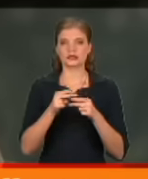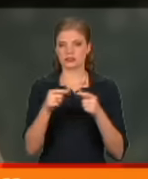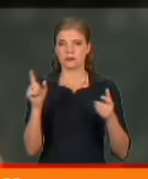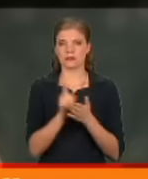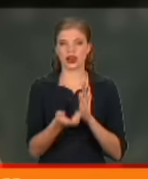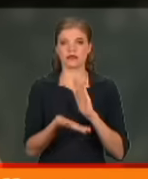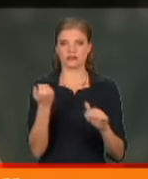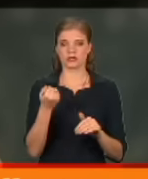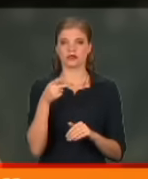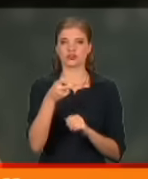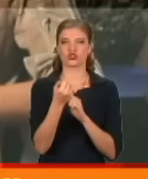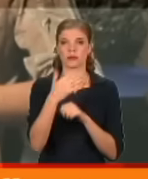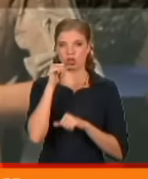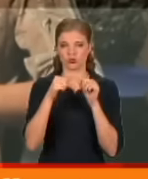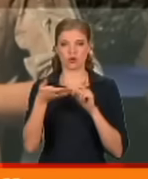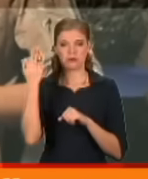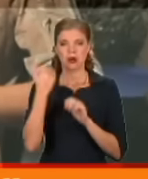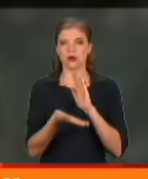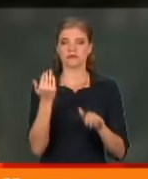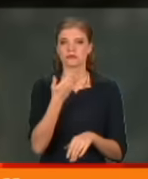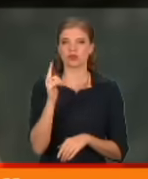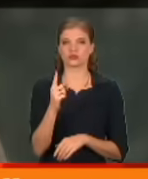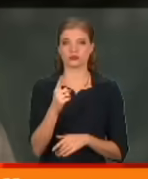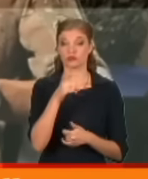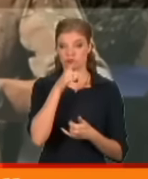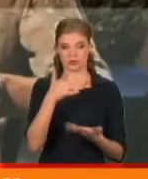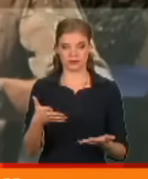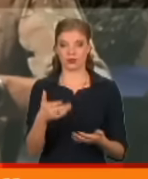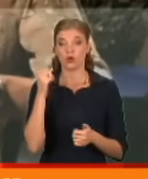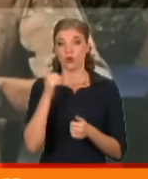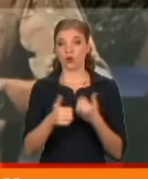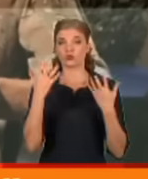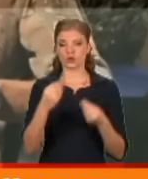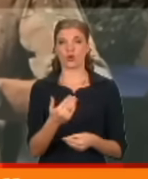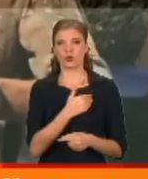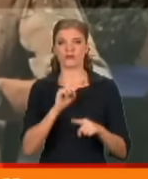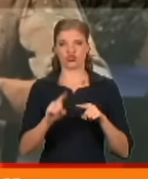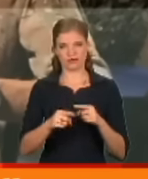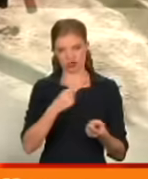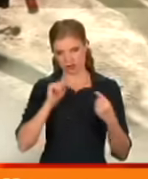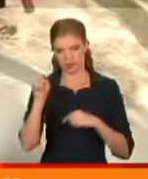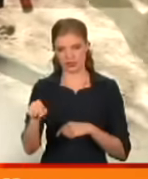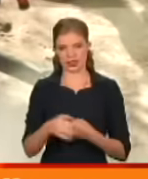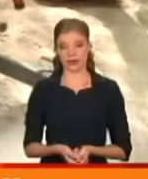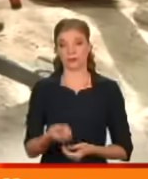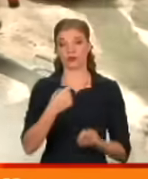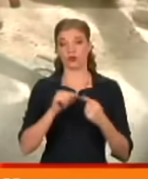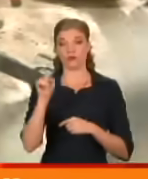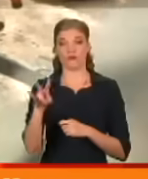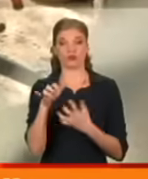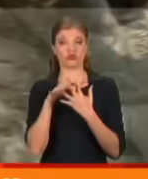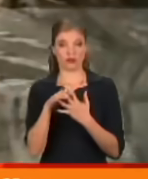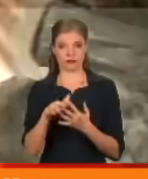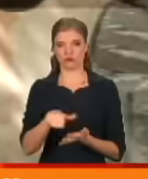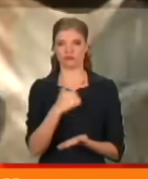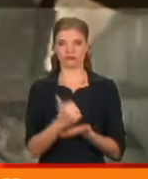мали вийняти? В 15-му році ще. Чого не вийняли? Часу не було. Кожного дня хотів швидше повернутися назад. Повернувшись на фронт,